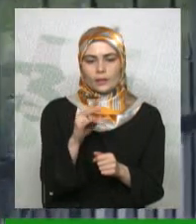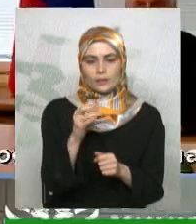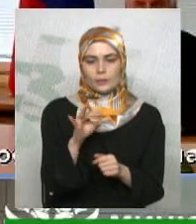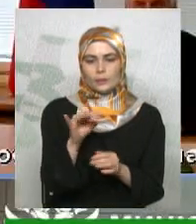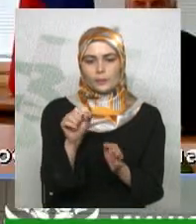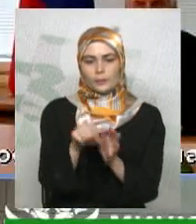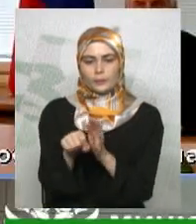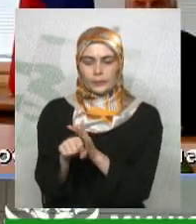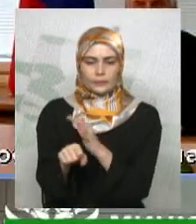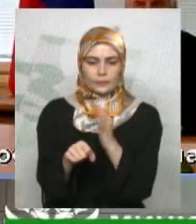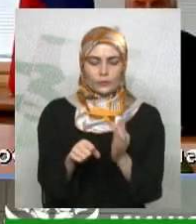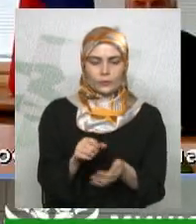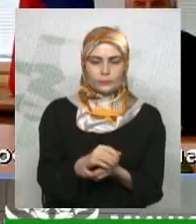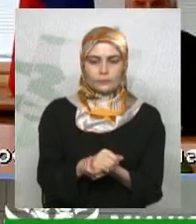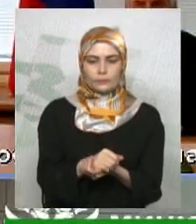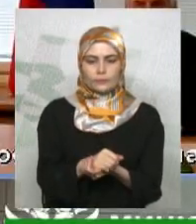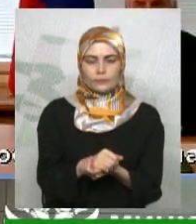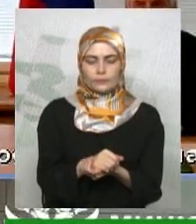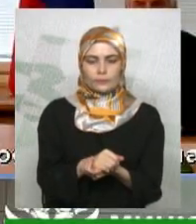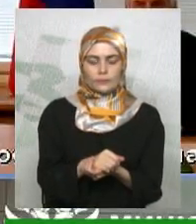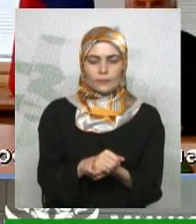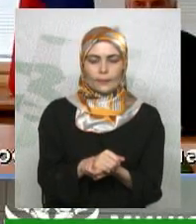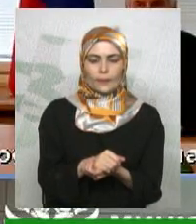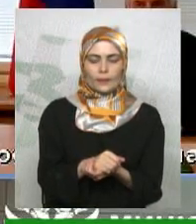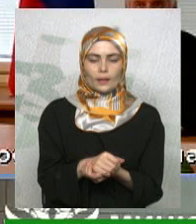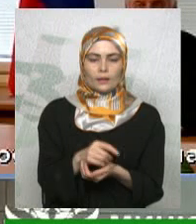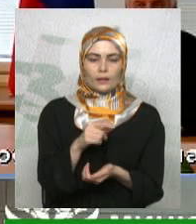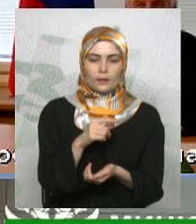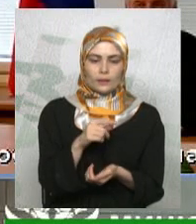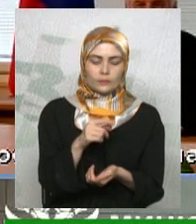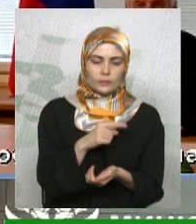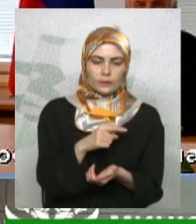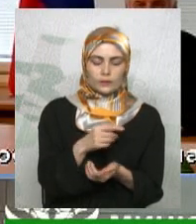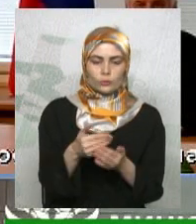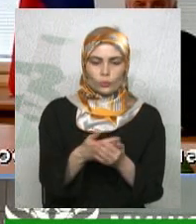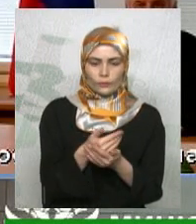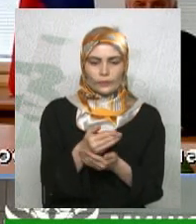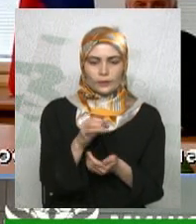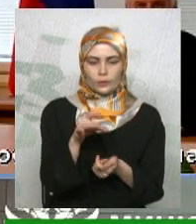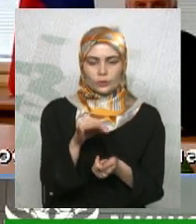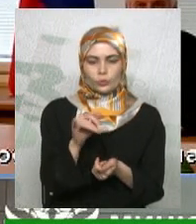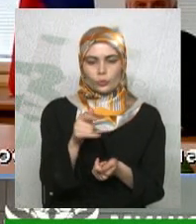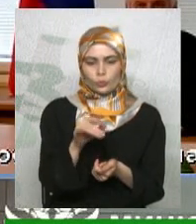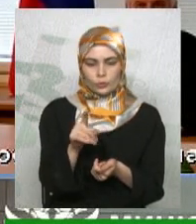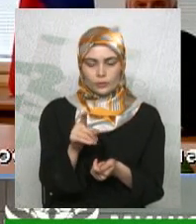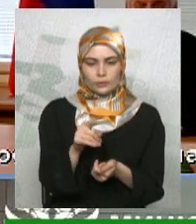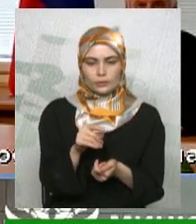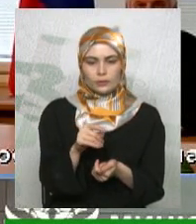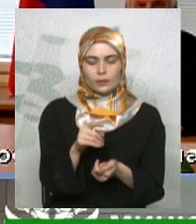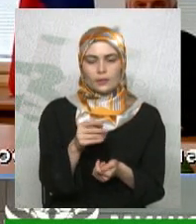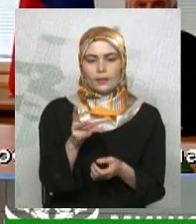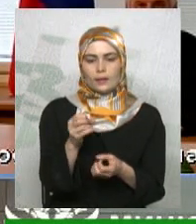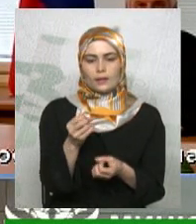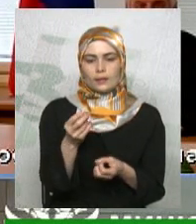убийств. Острота и характер новых террористических угроз, возникших на фоне проведения специальной военной